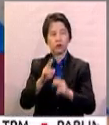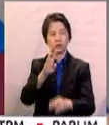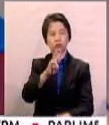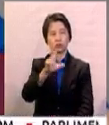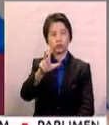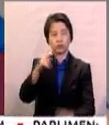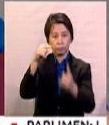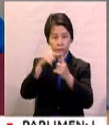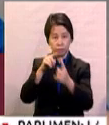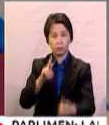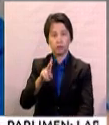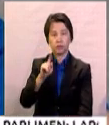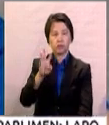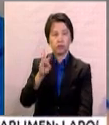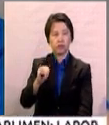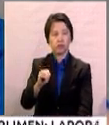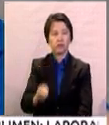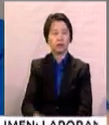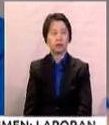kepada RTM.